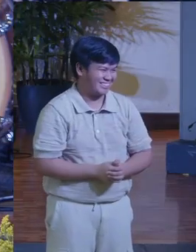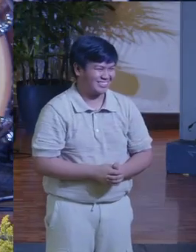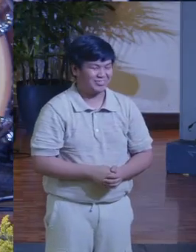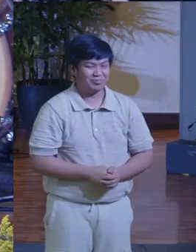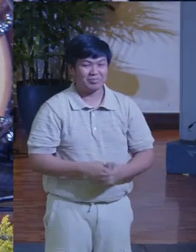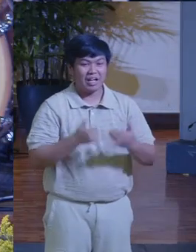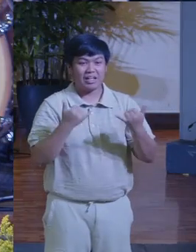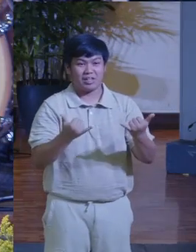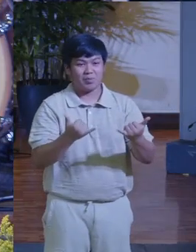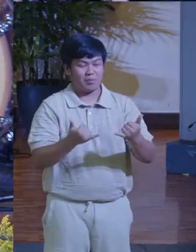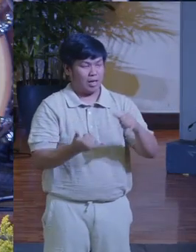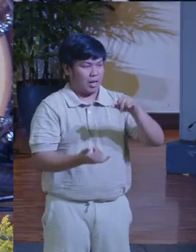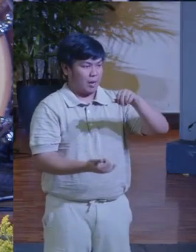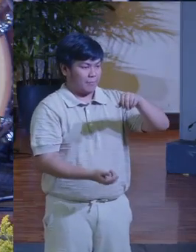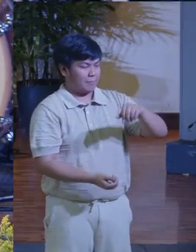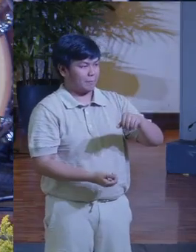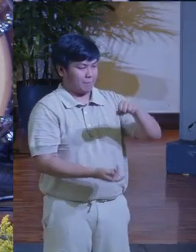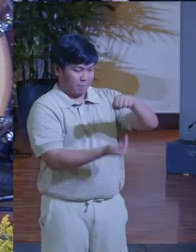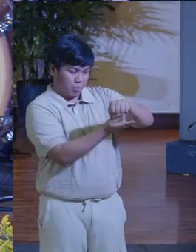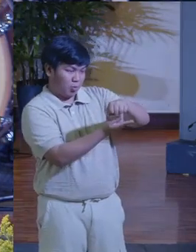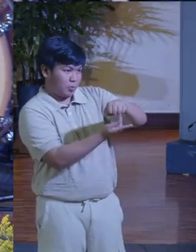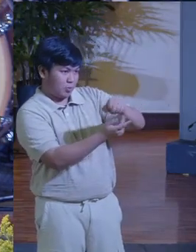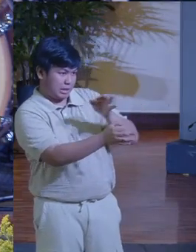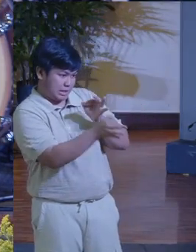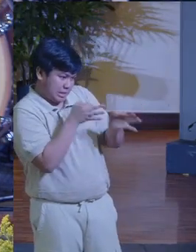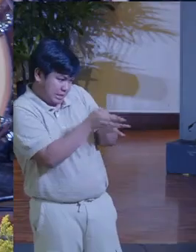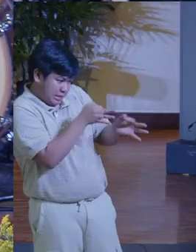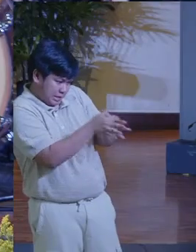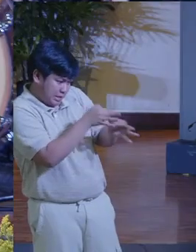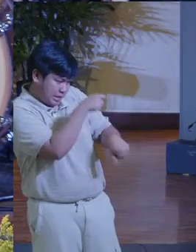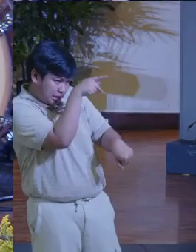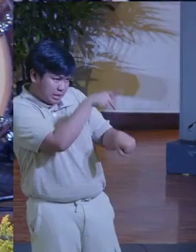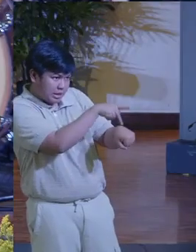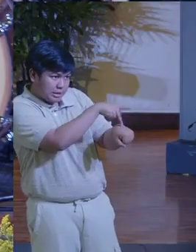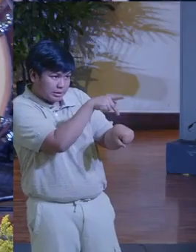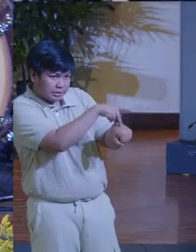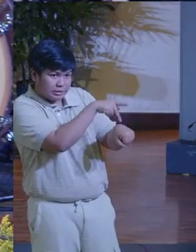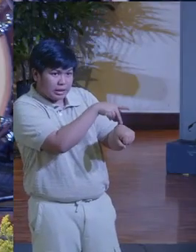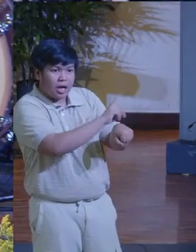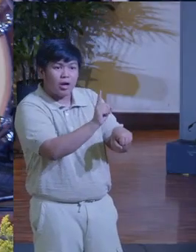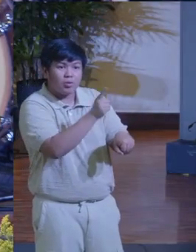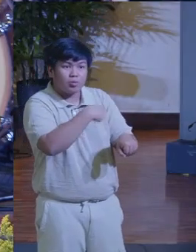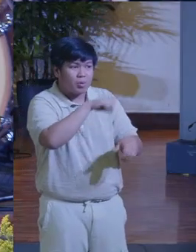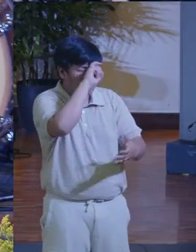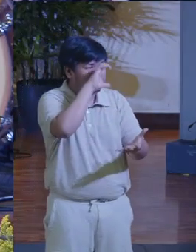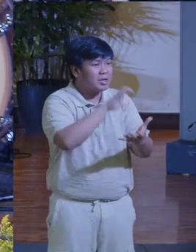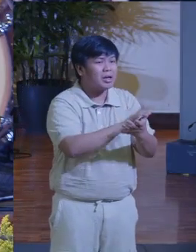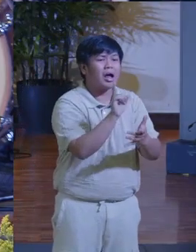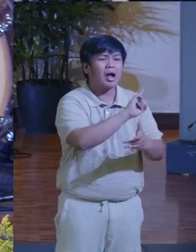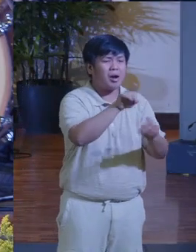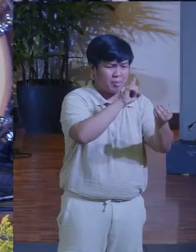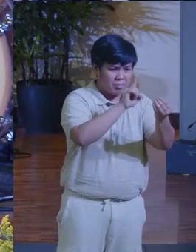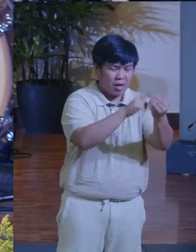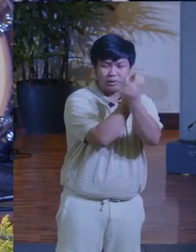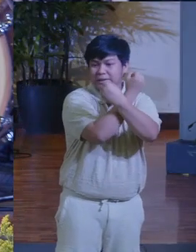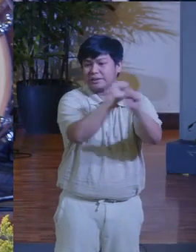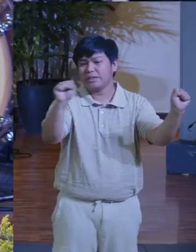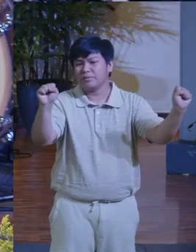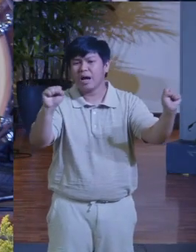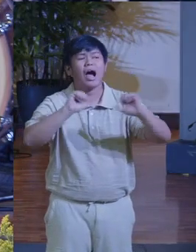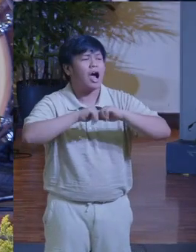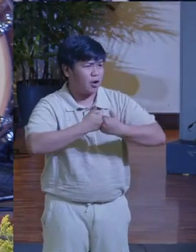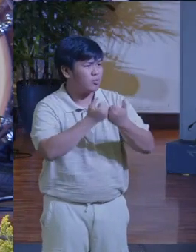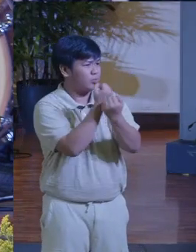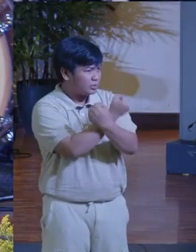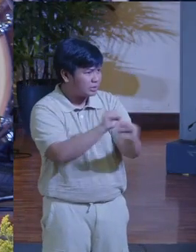Piniliwanag niya tungkol ang pinaliwanag niya dito ay tungkol sa kaligtasan ng Diyos.